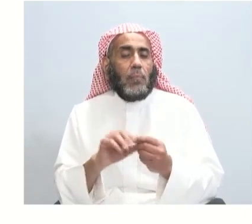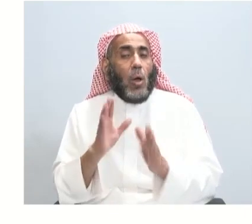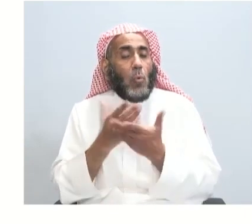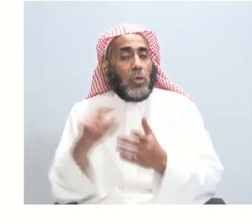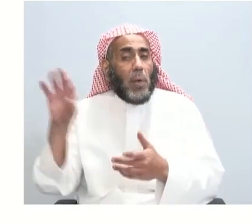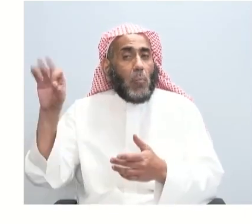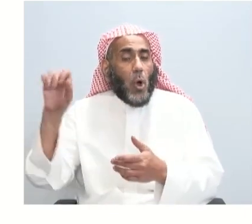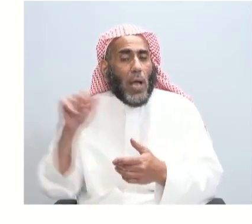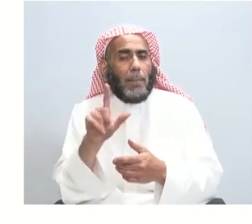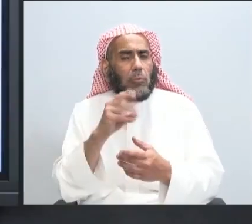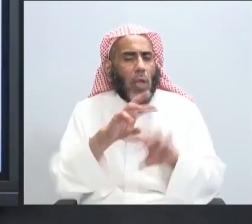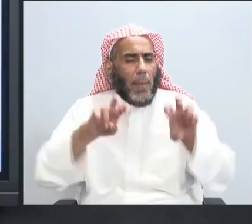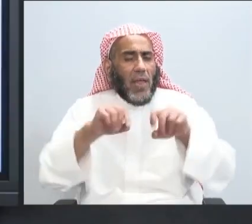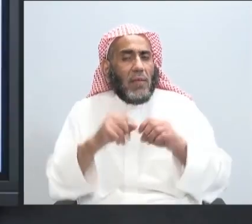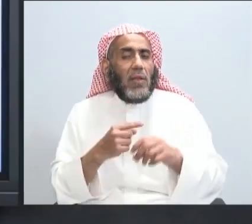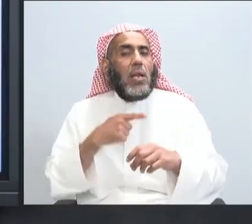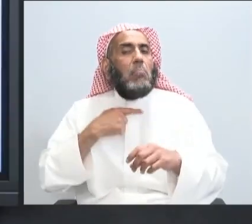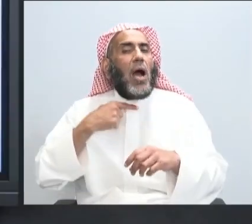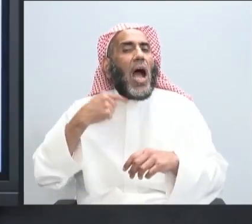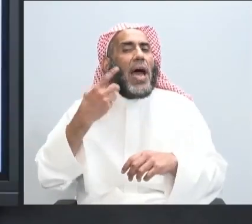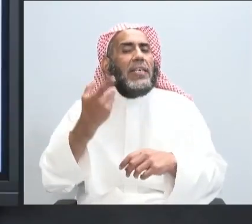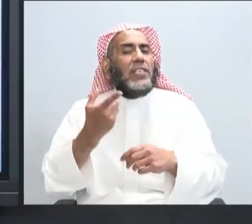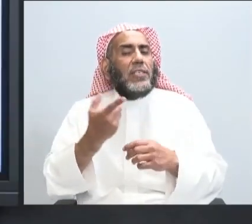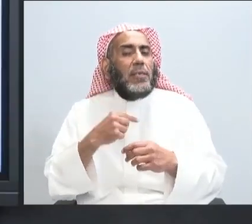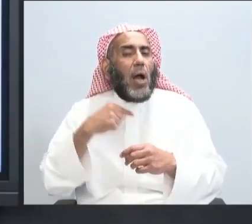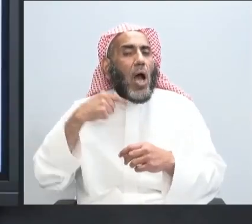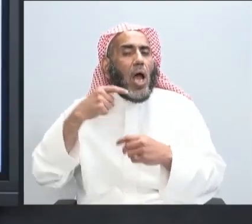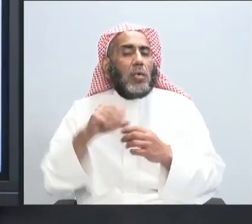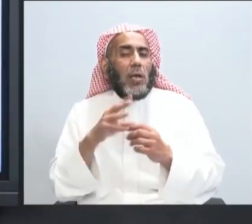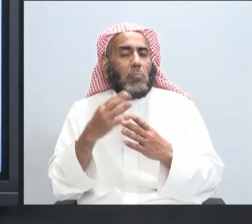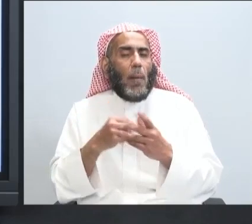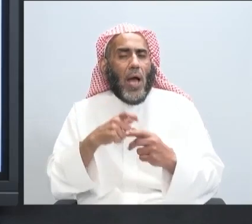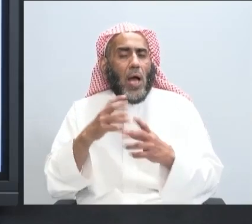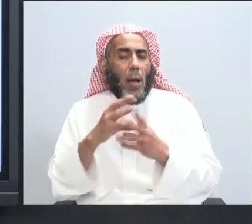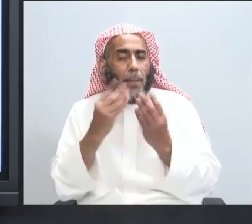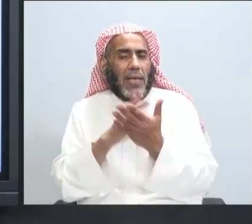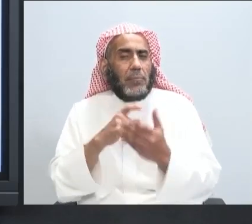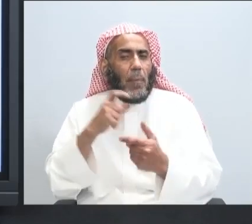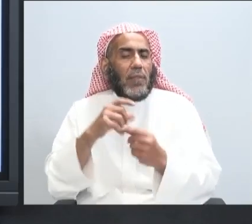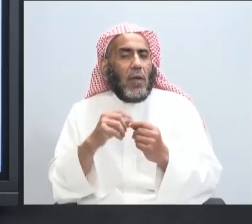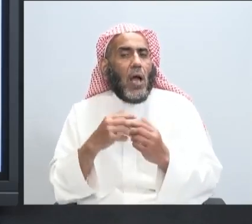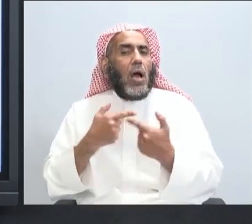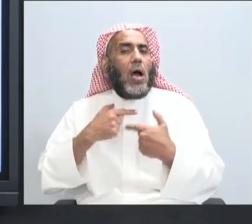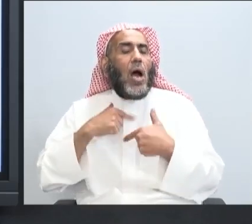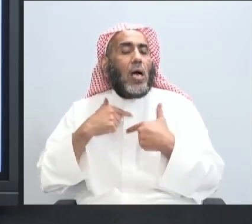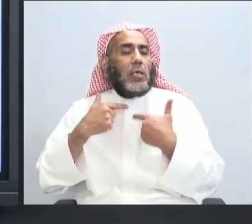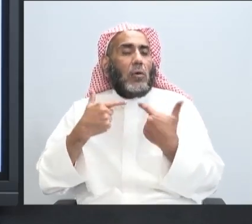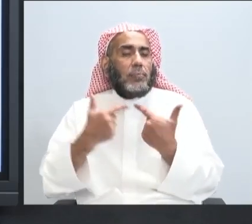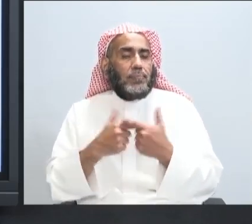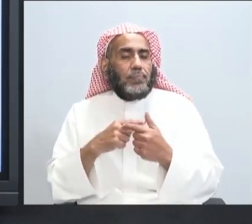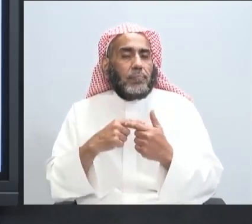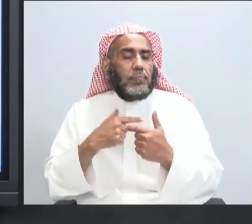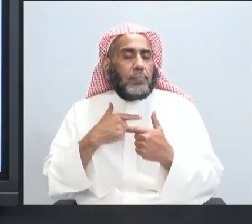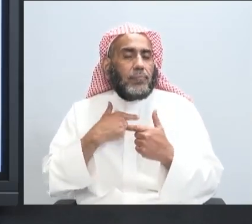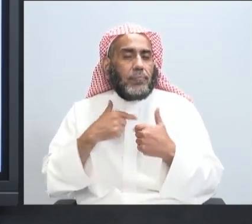معجم المحكم يبحث في المخارج، طبعا معاجم المخارج تبحث في أقصى المخرج، أو